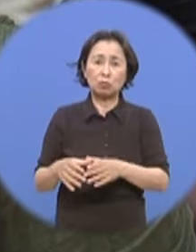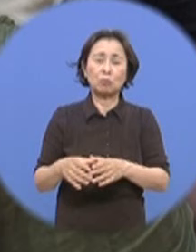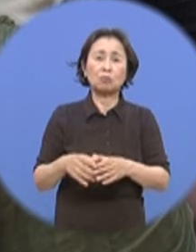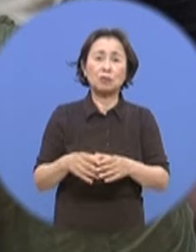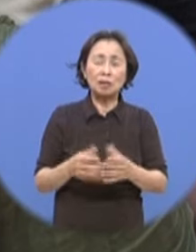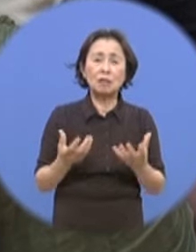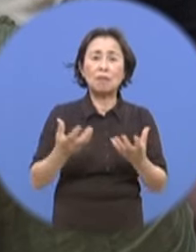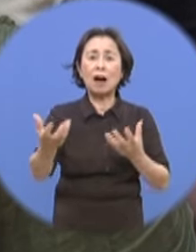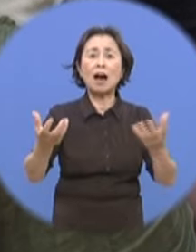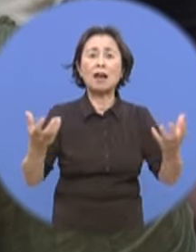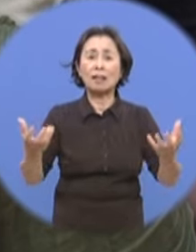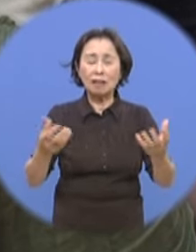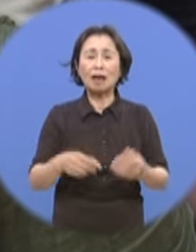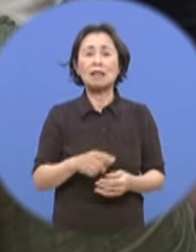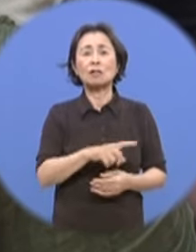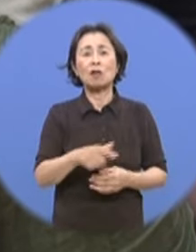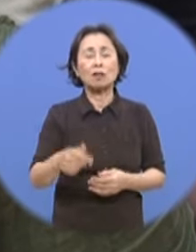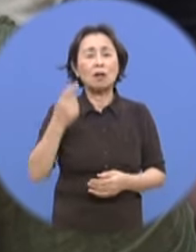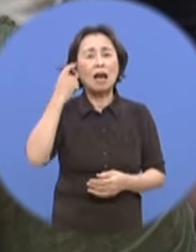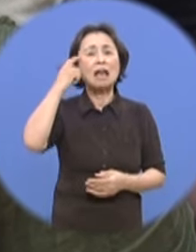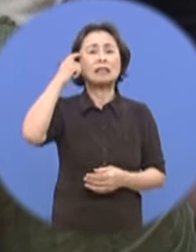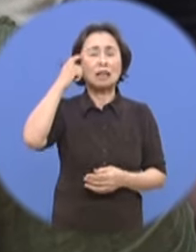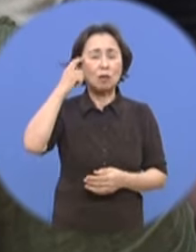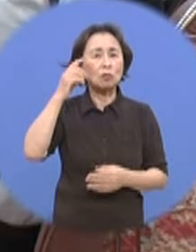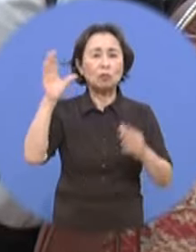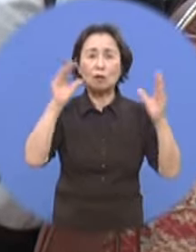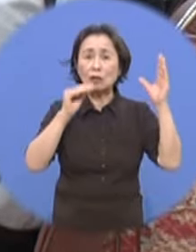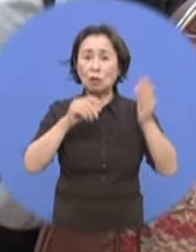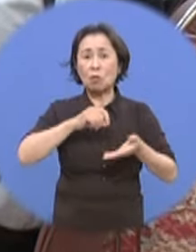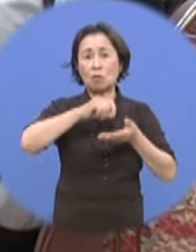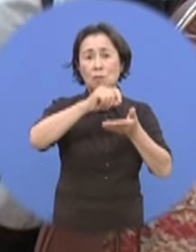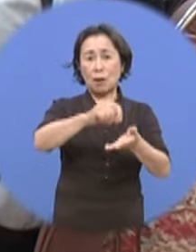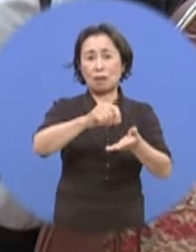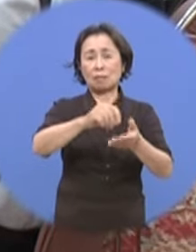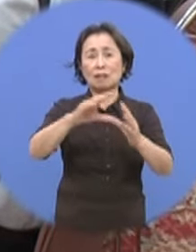情報や感じたことなどを伝え合いまし